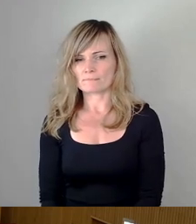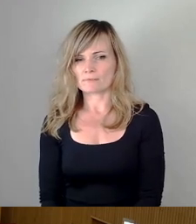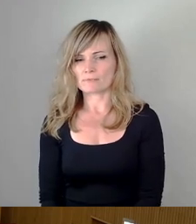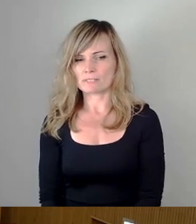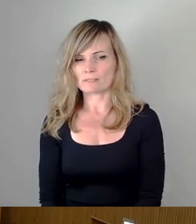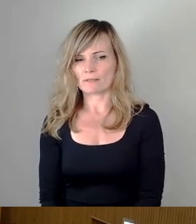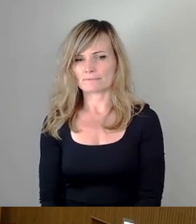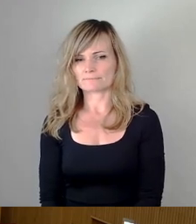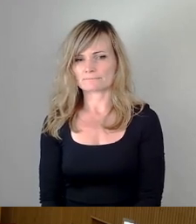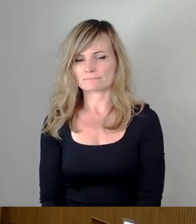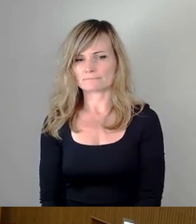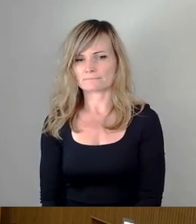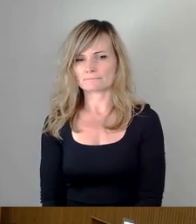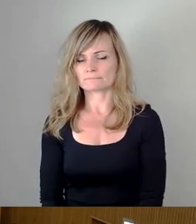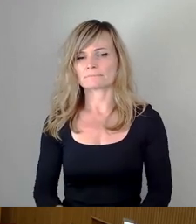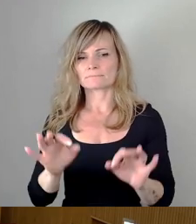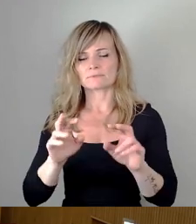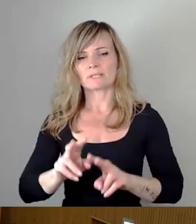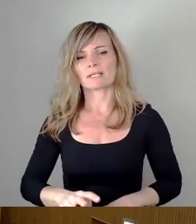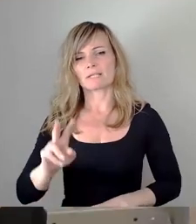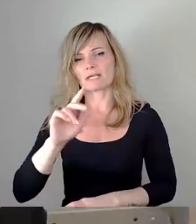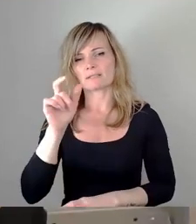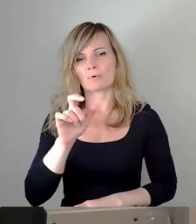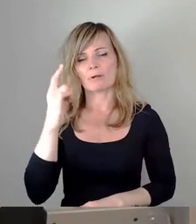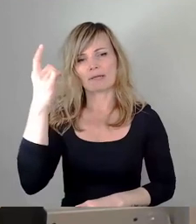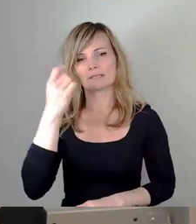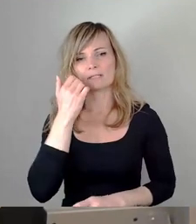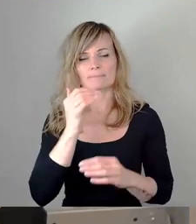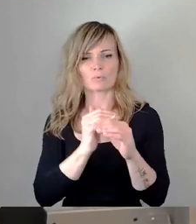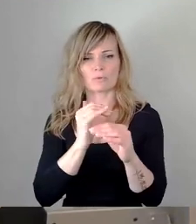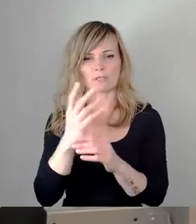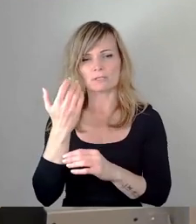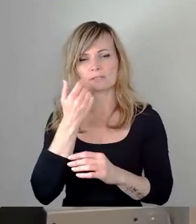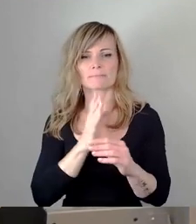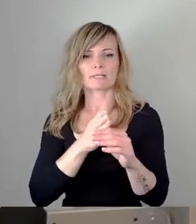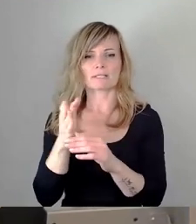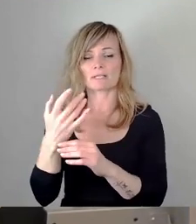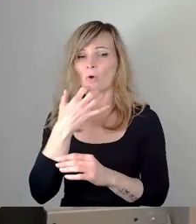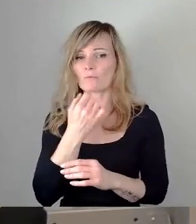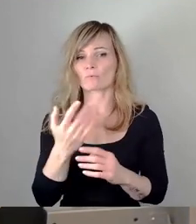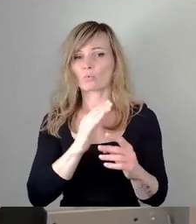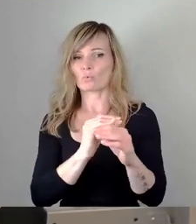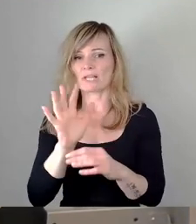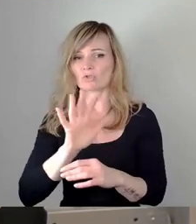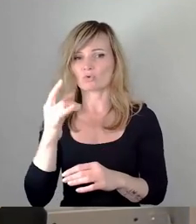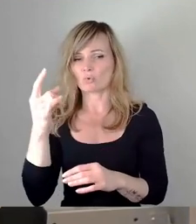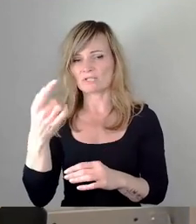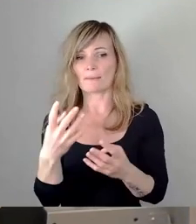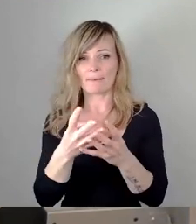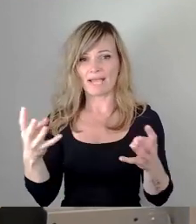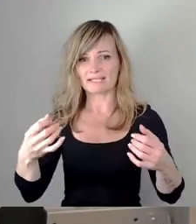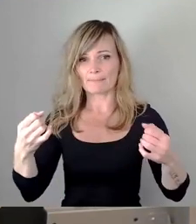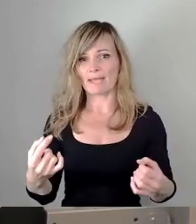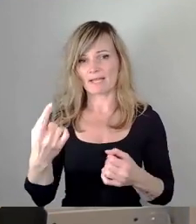Sehr geehrter Herr Erster Bürgermeister, Kolleginnen und Kollegen, liebe Gäste. Die Hoffnung von Kollegen Schulze, dass es eine breite Mehrheit geben könnte, kann ich